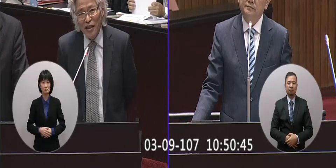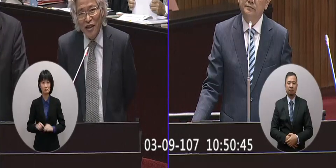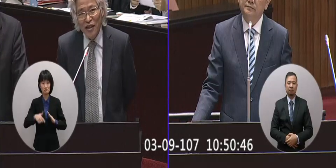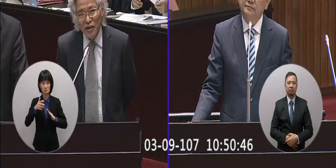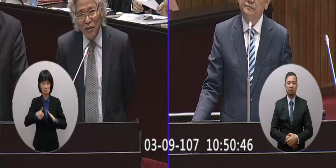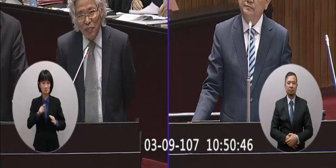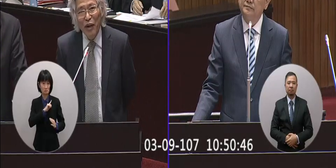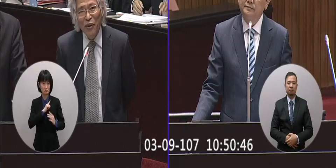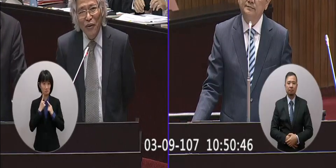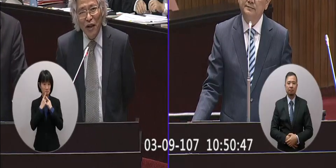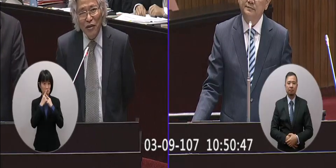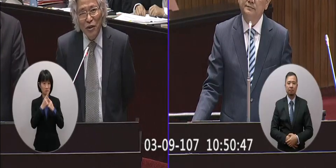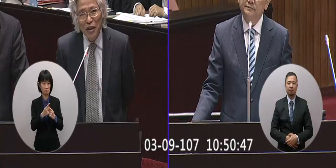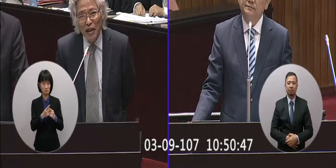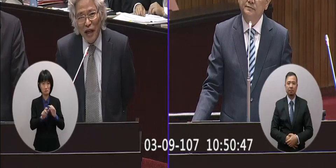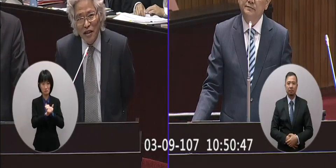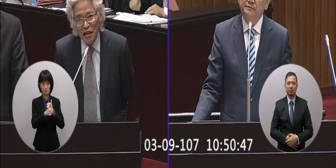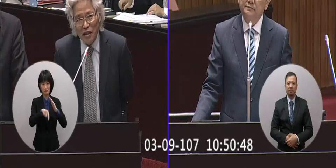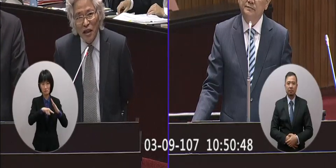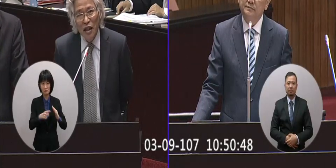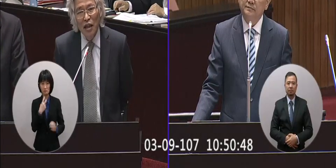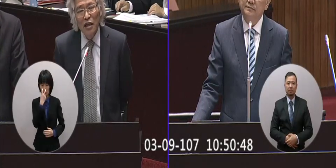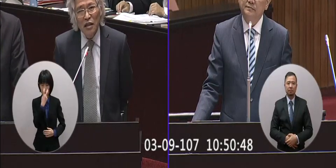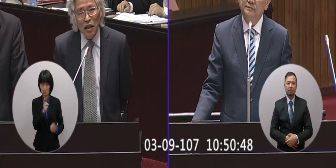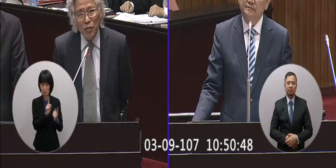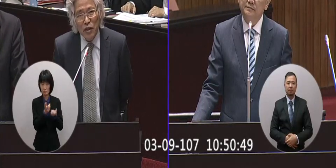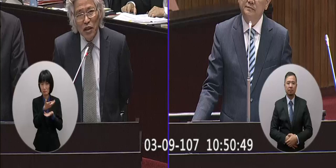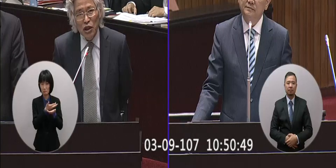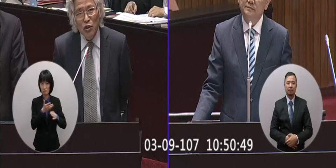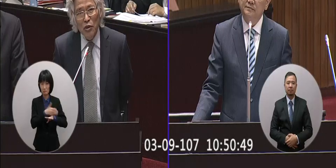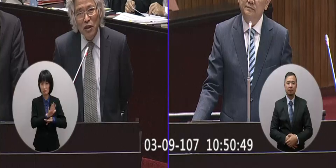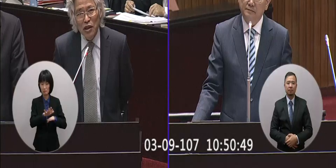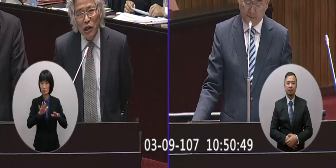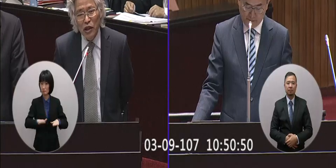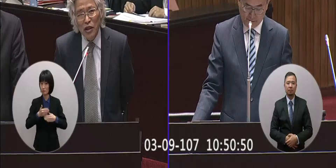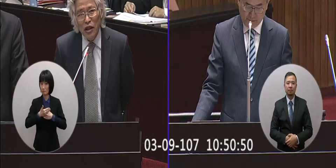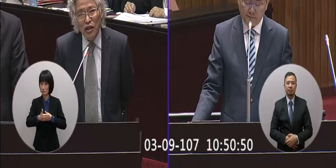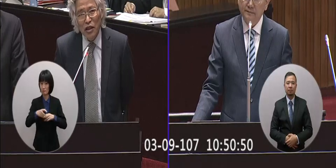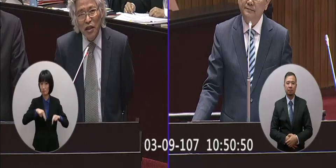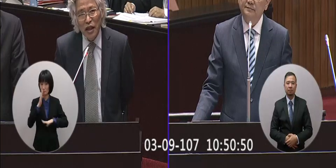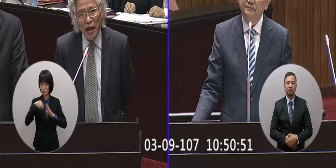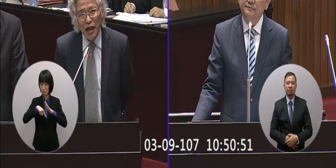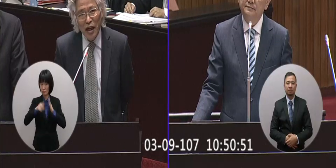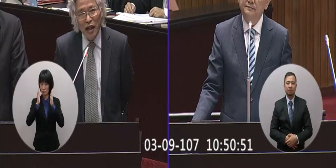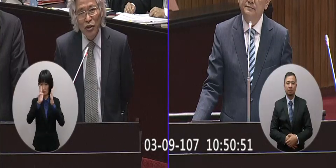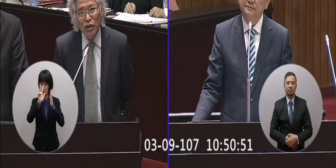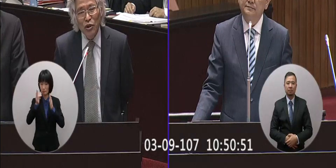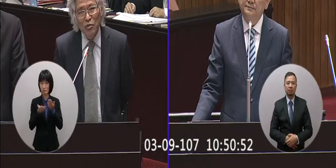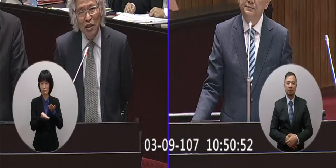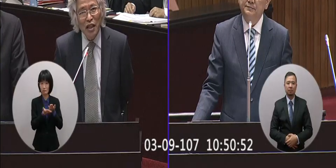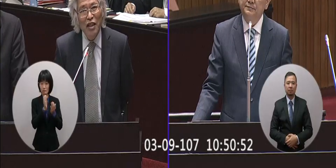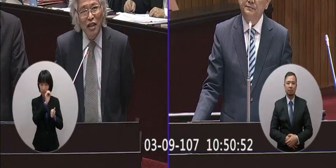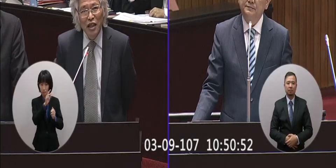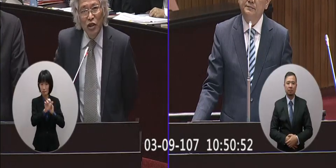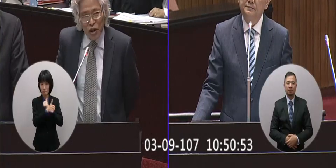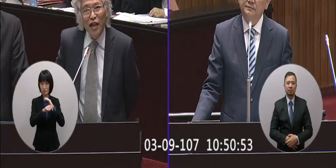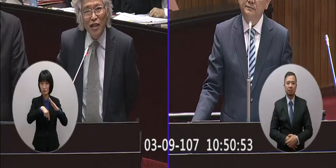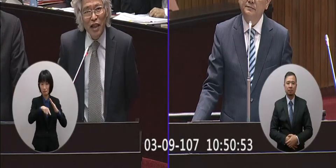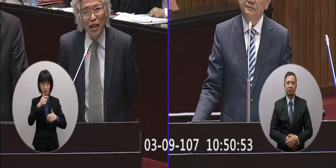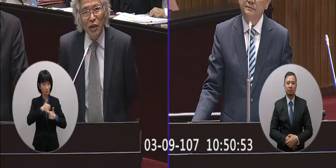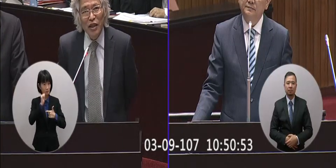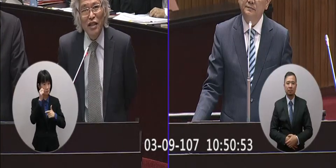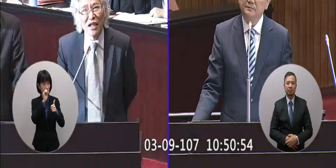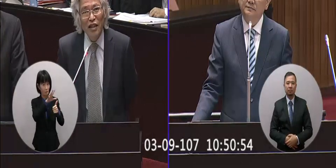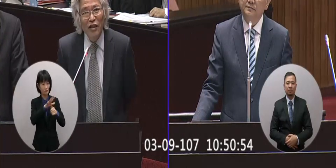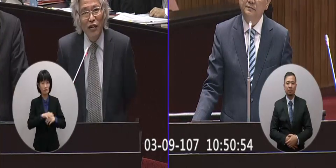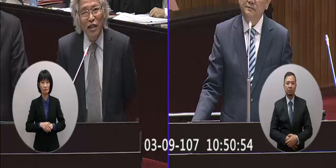院长亲自跟有拜会过考试院谈这个事。那事实上目前的进度，我们行政已经正式给考试院说，我们建议，就像